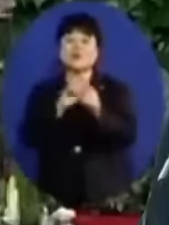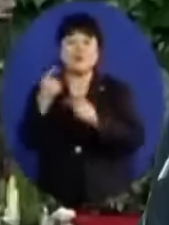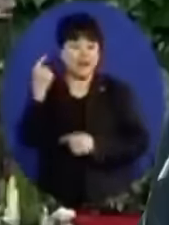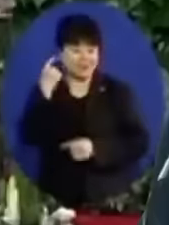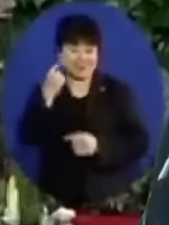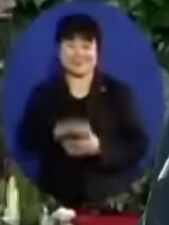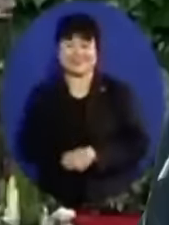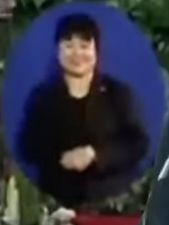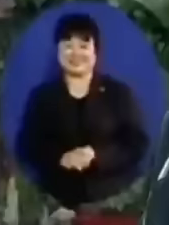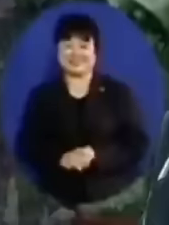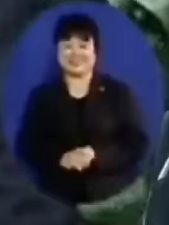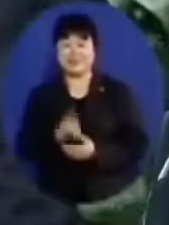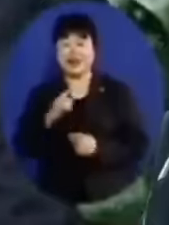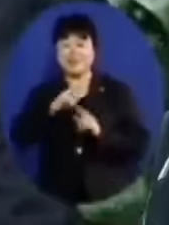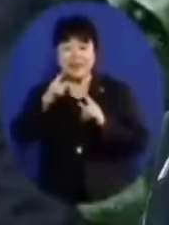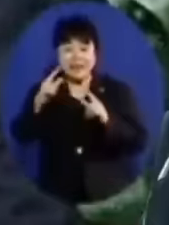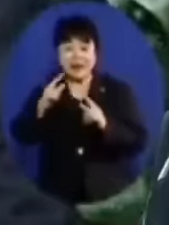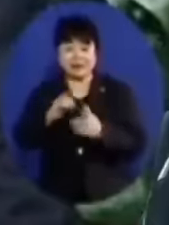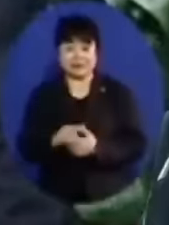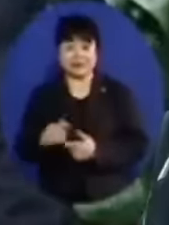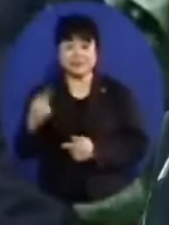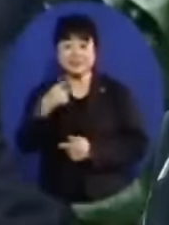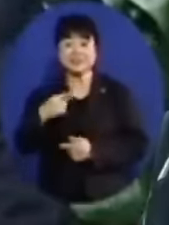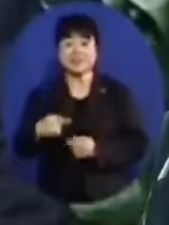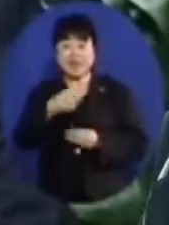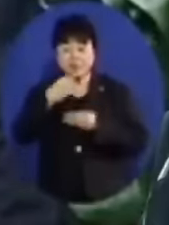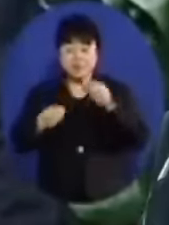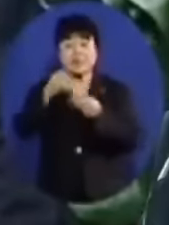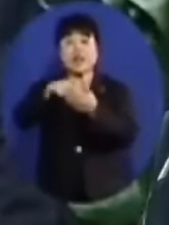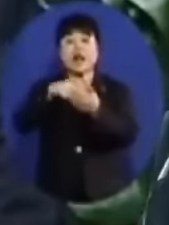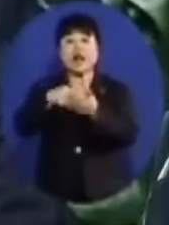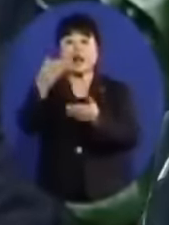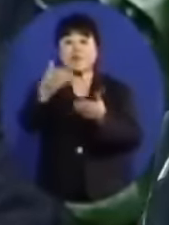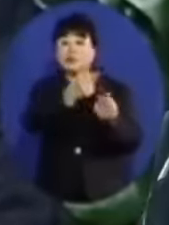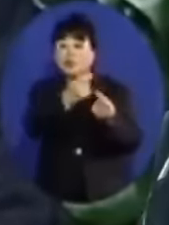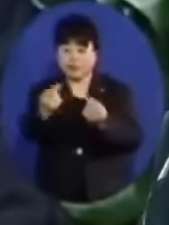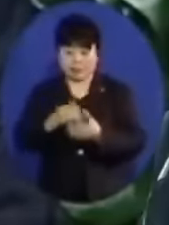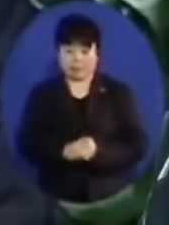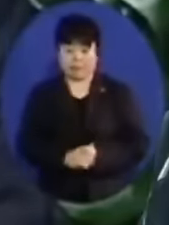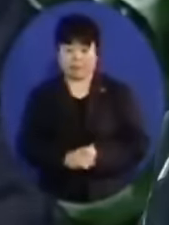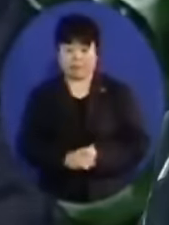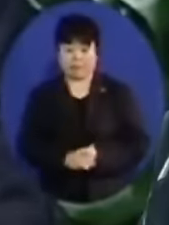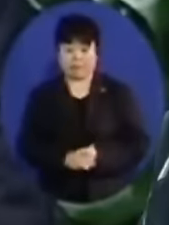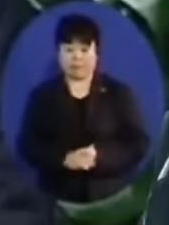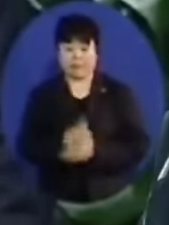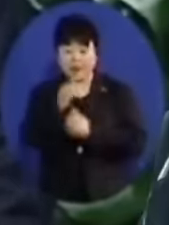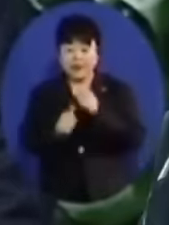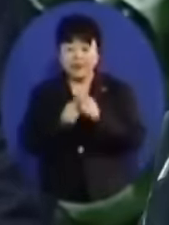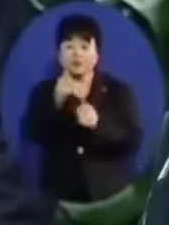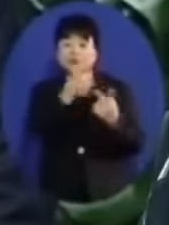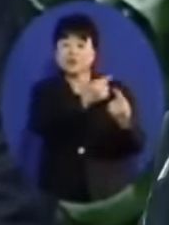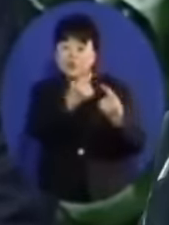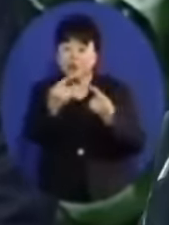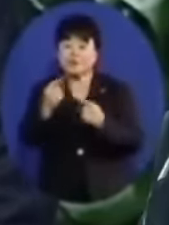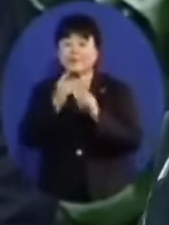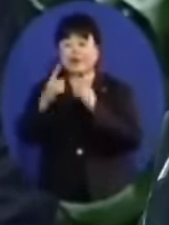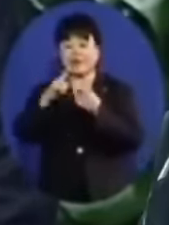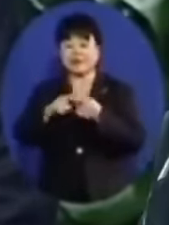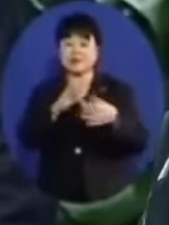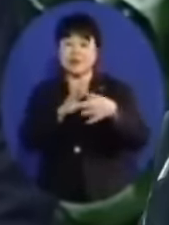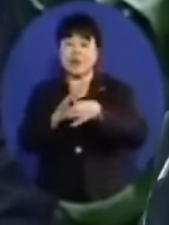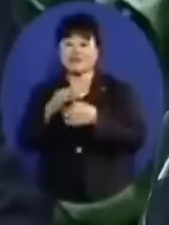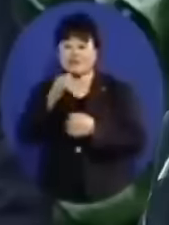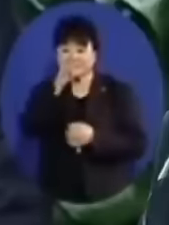들었습니다. 말 한마디에 천냥빚을 갚는다는 말이지 않습니까? 뭐 하나님도 그런 말에 대한 관심을